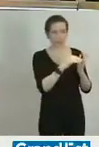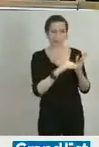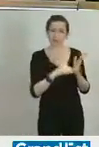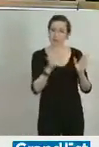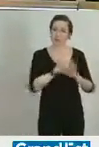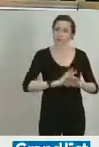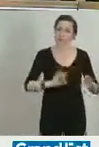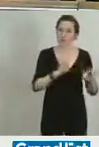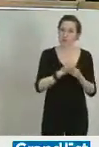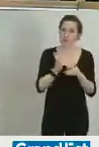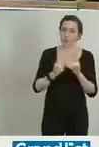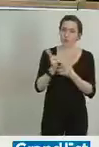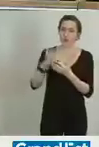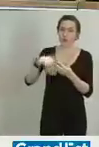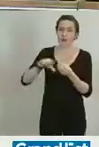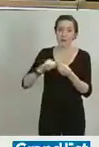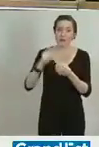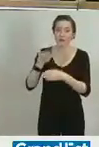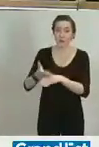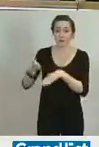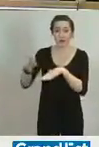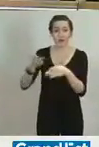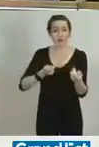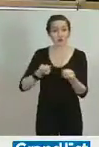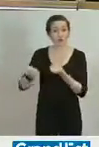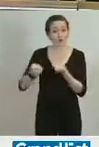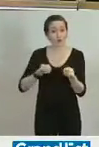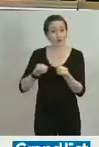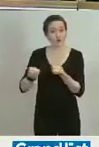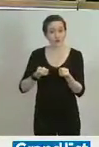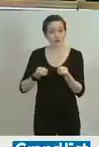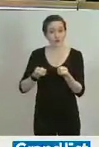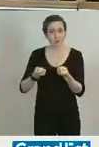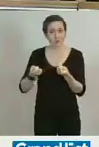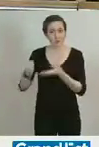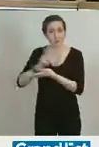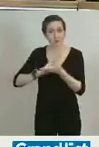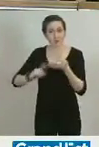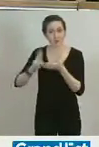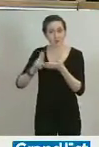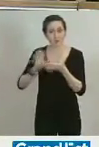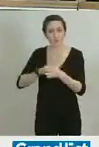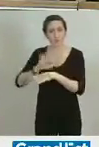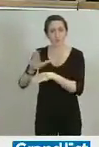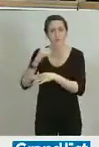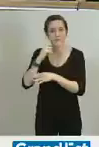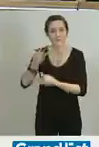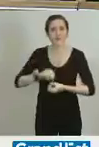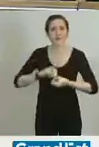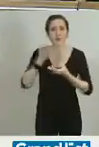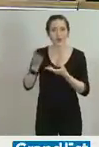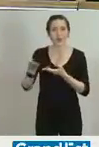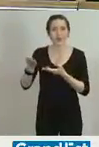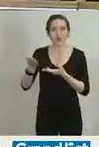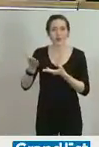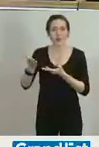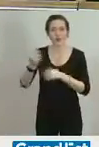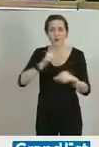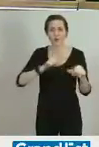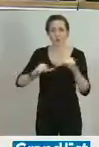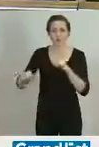voudrais mentionner la nouvelle forme de gouvernance des fonds régionaux d'art contemporain qui va bientôt faire l'objet d'un appel à candidature pour